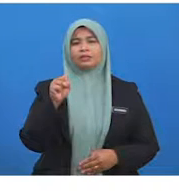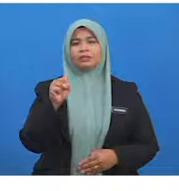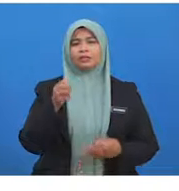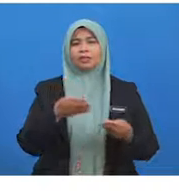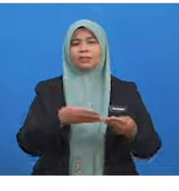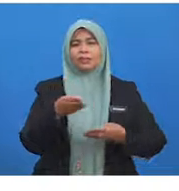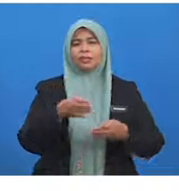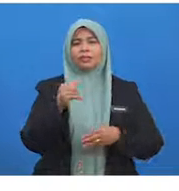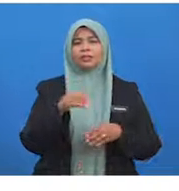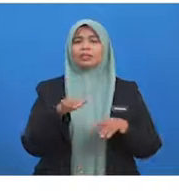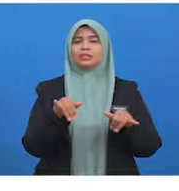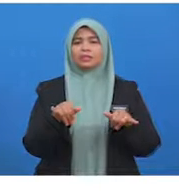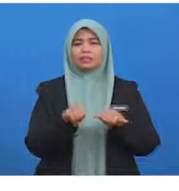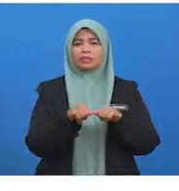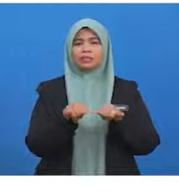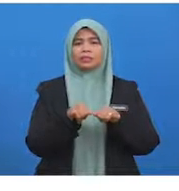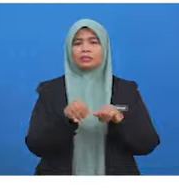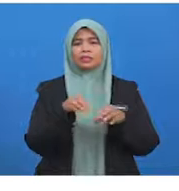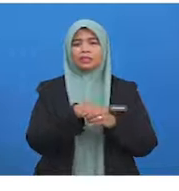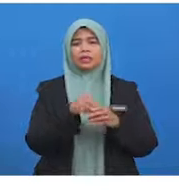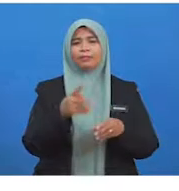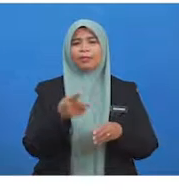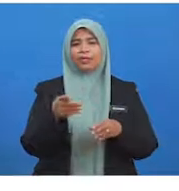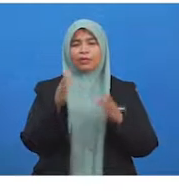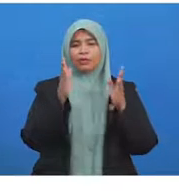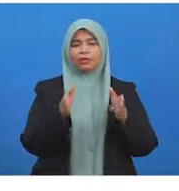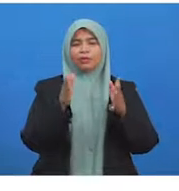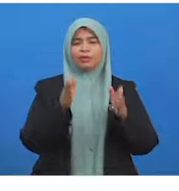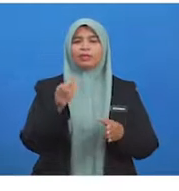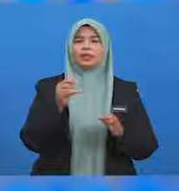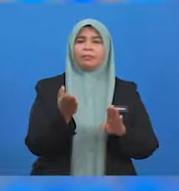dalam perkara orang-orang yang telah mati dibunuh.